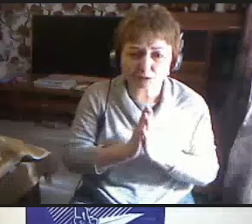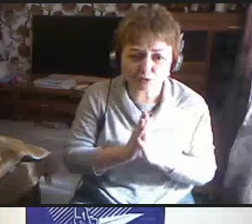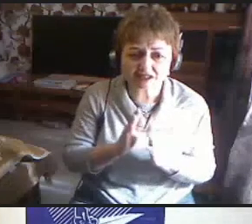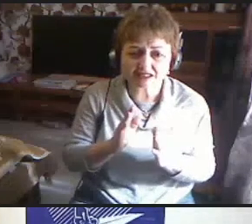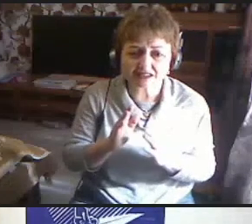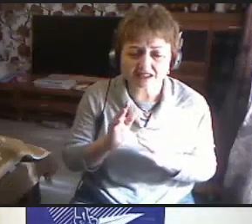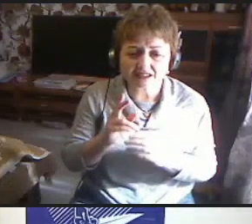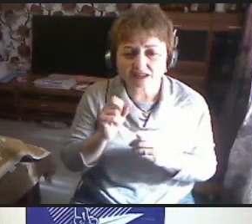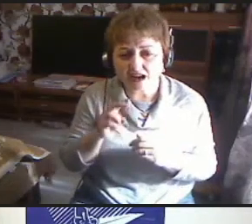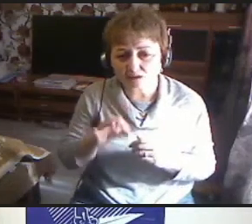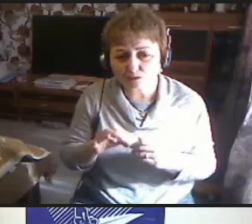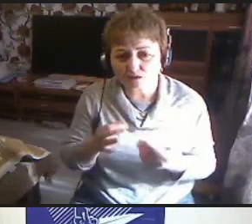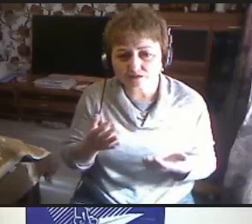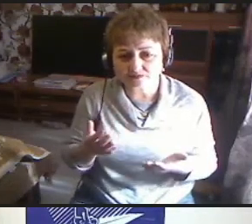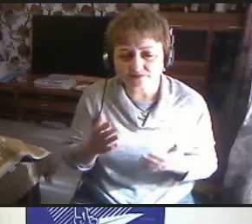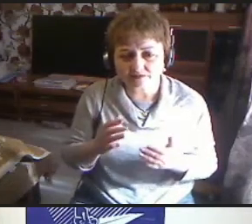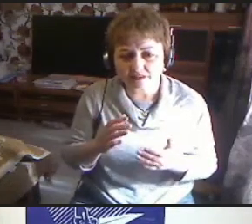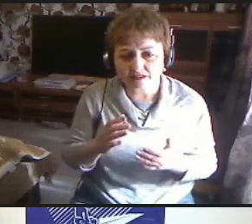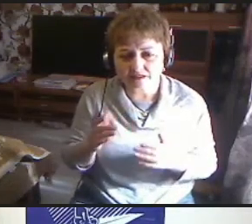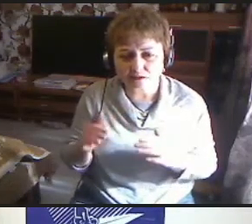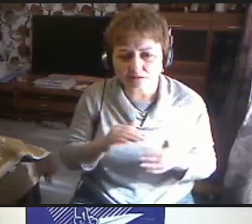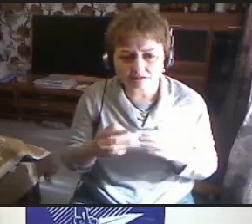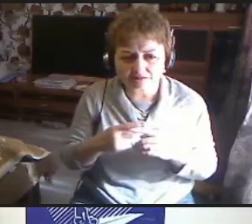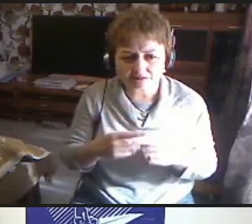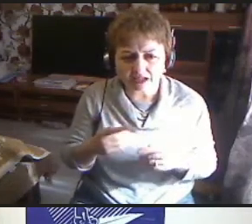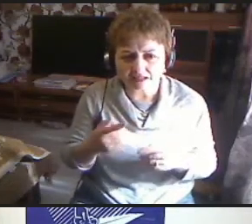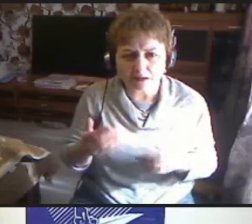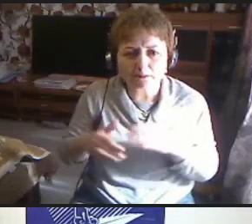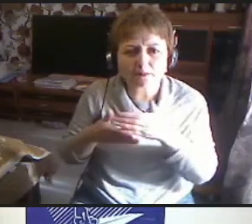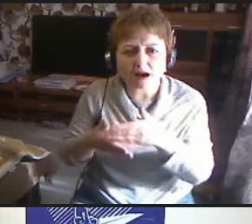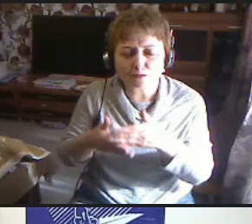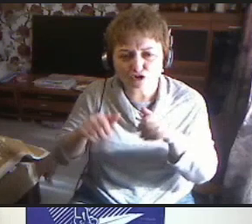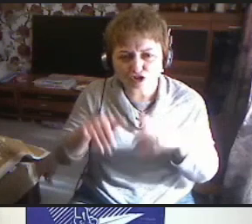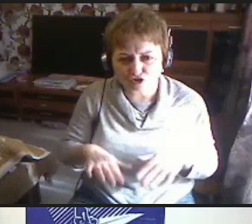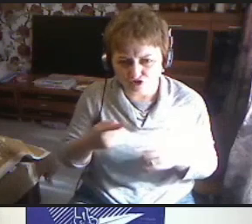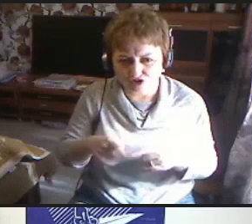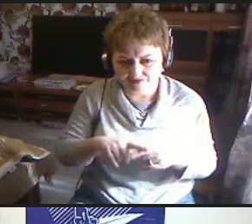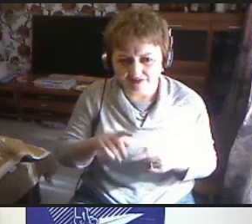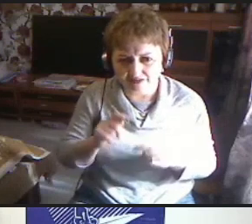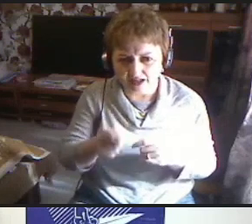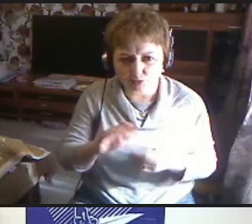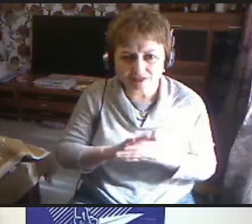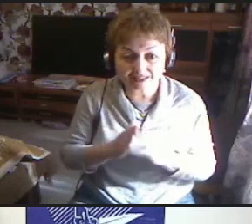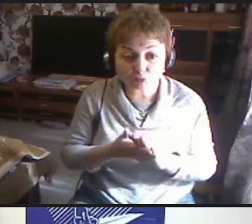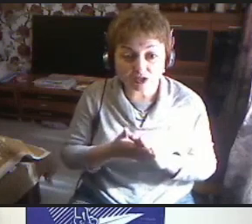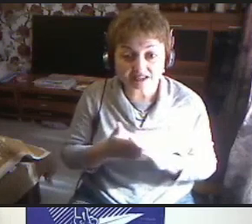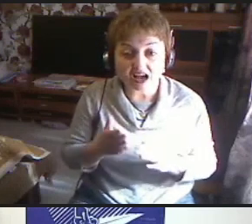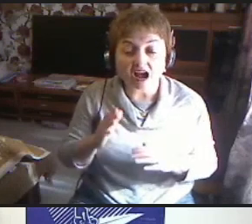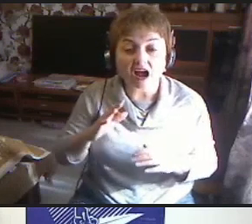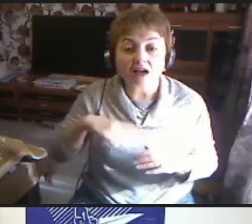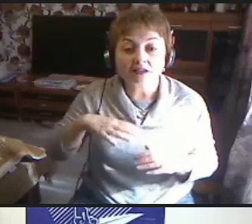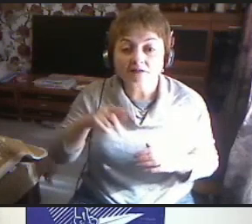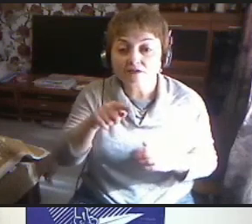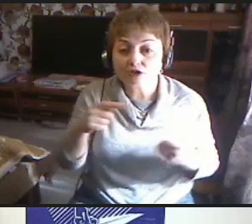как-то, ну, снивелировать, что ли, этот конфликт, как-то помочь решить данную ситуацию. Затем вы